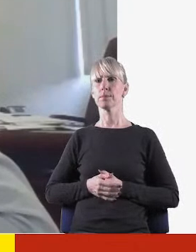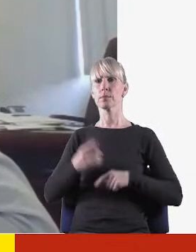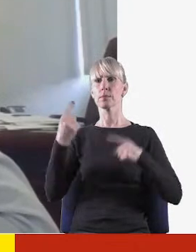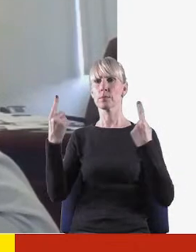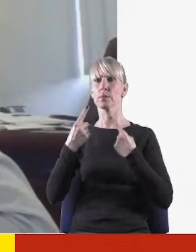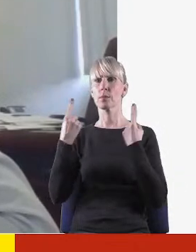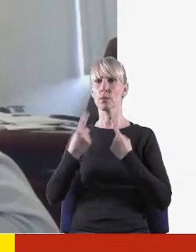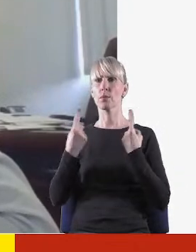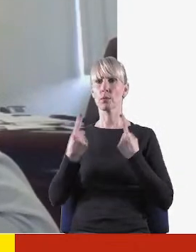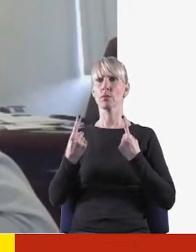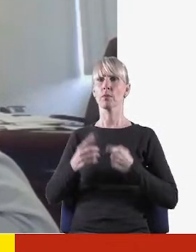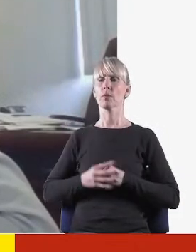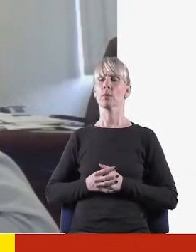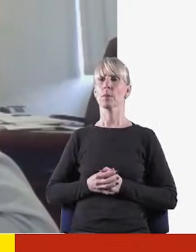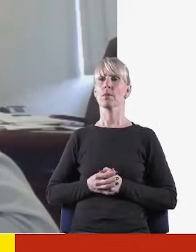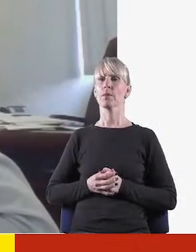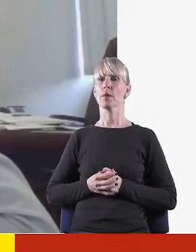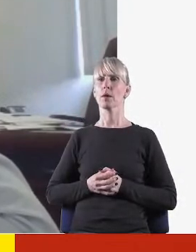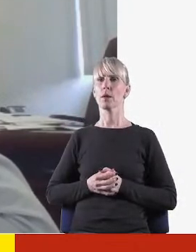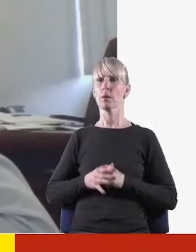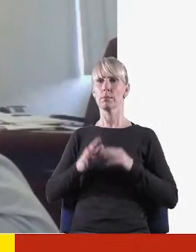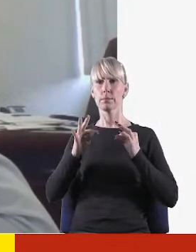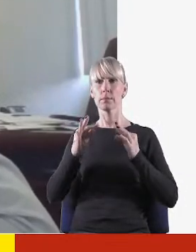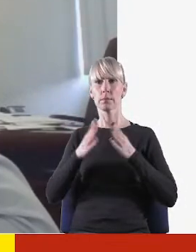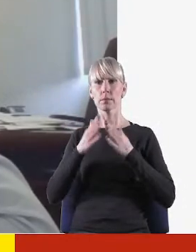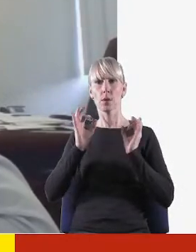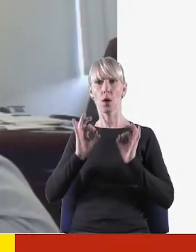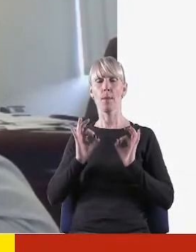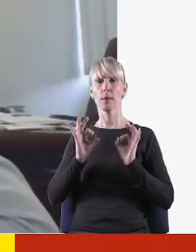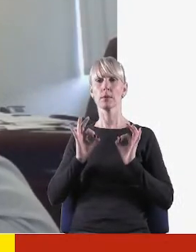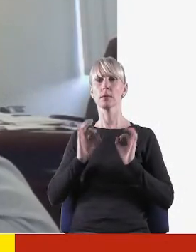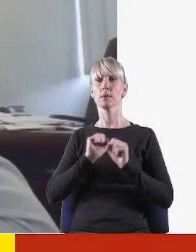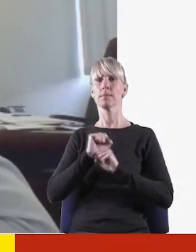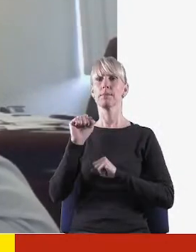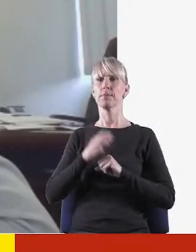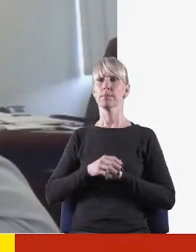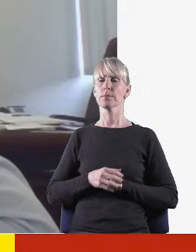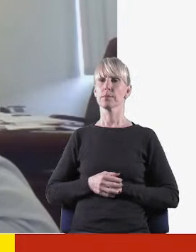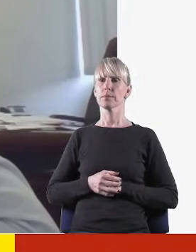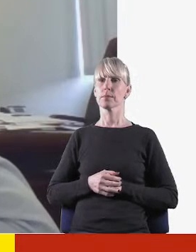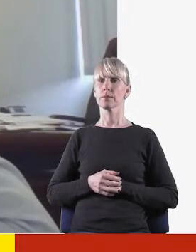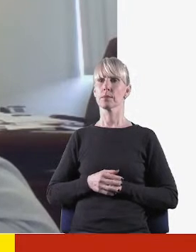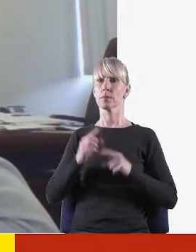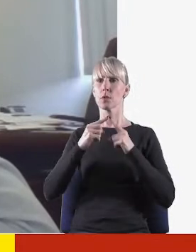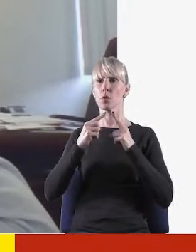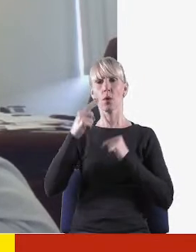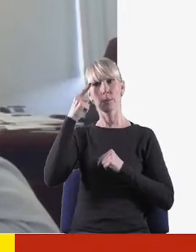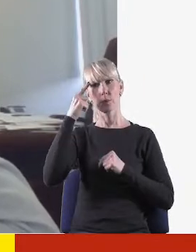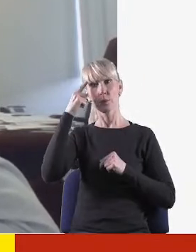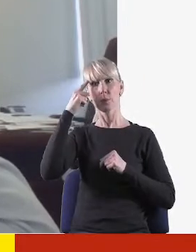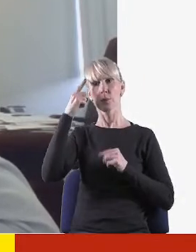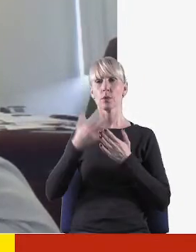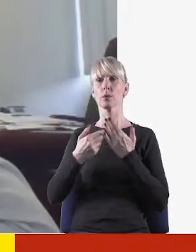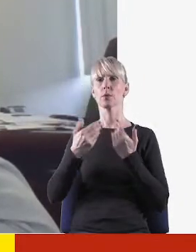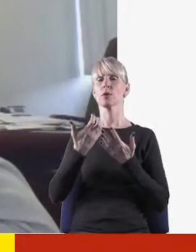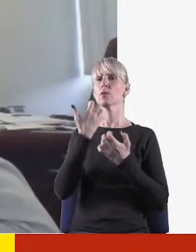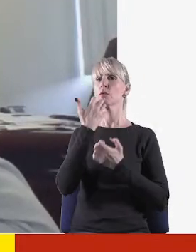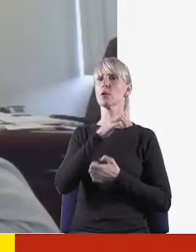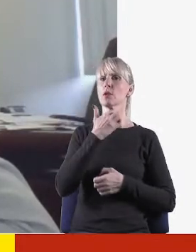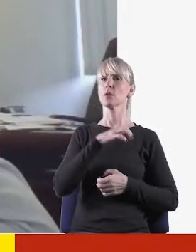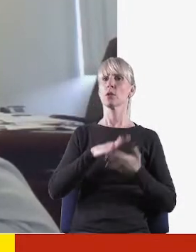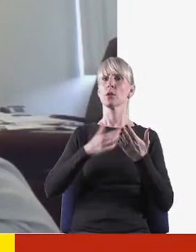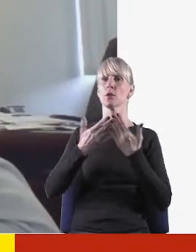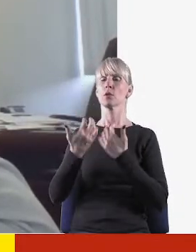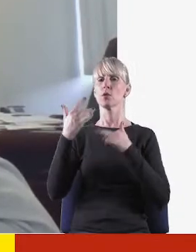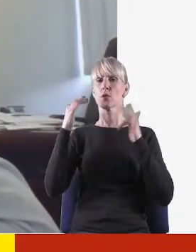sytuacja, w której jesteśmy, rzeczywiście przypomina sytuację sprzed wcześniejszych